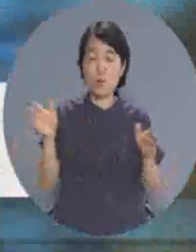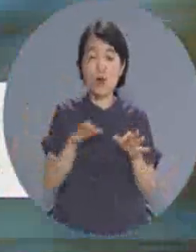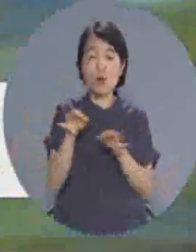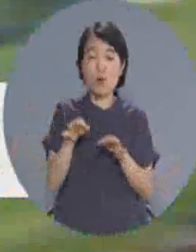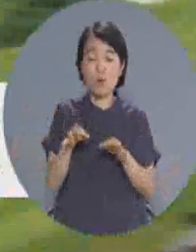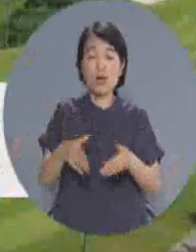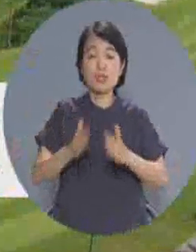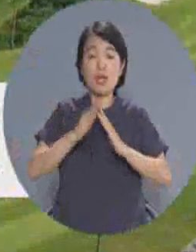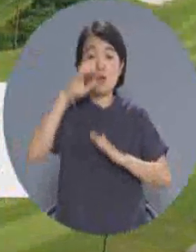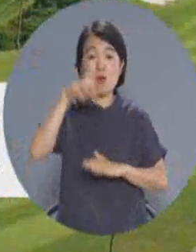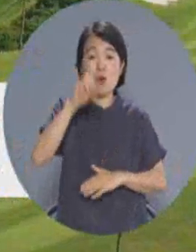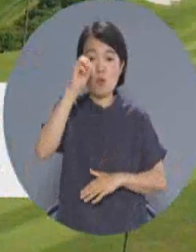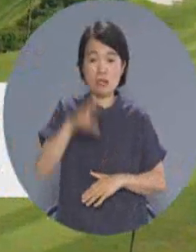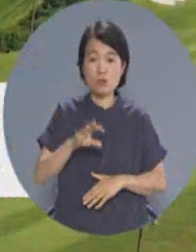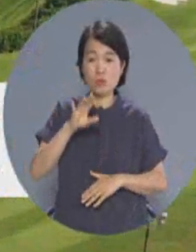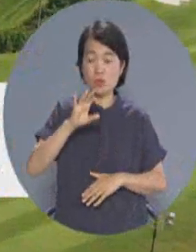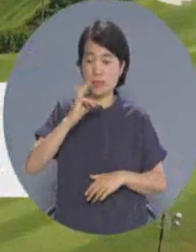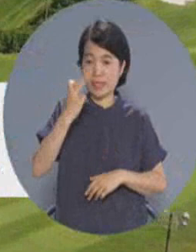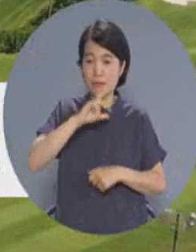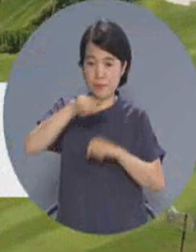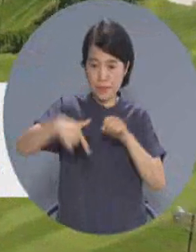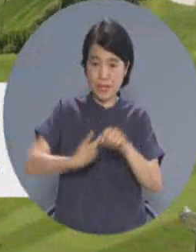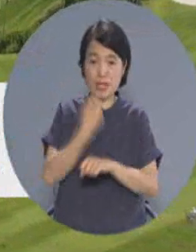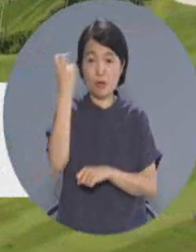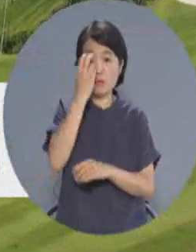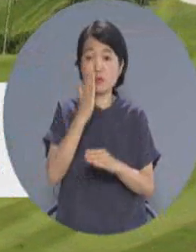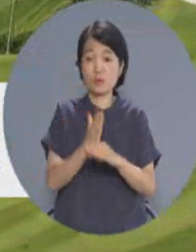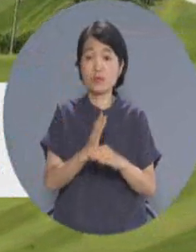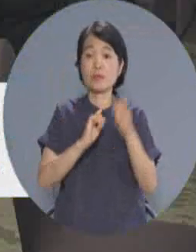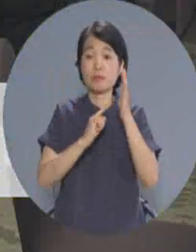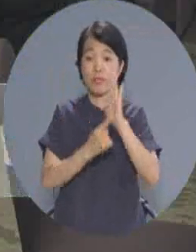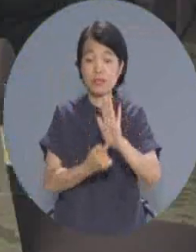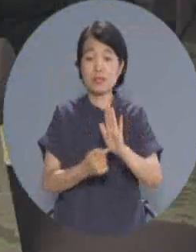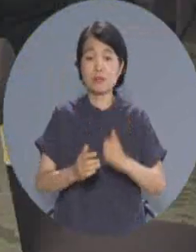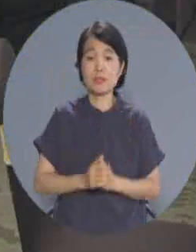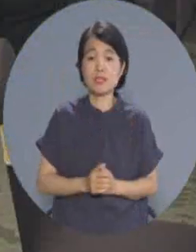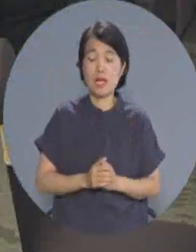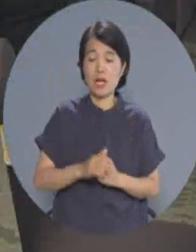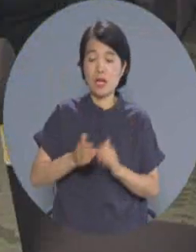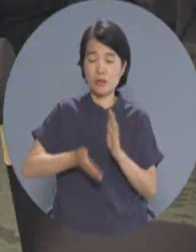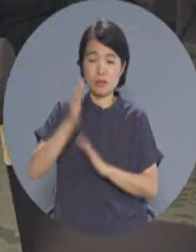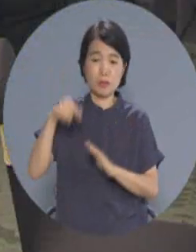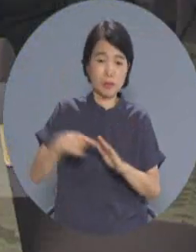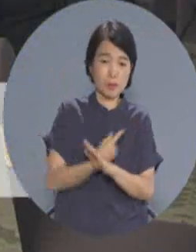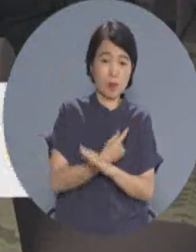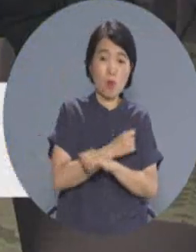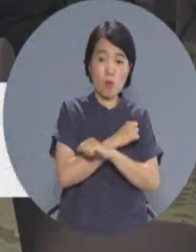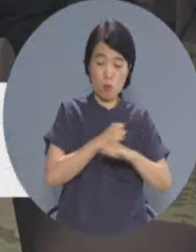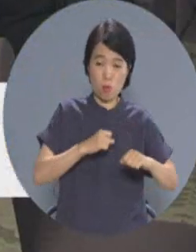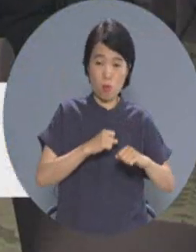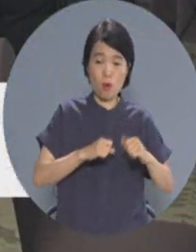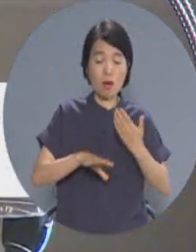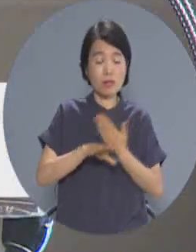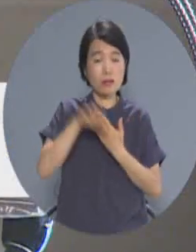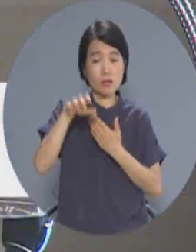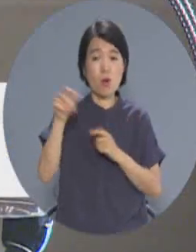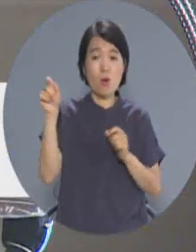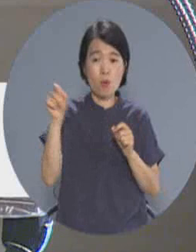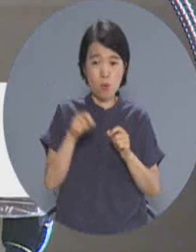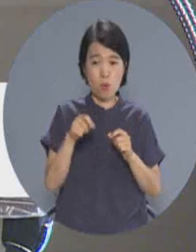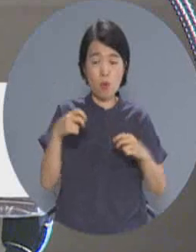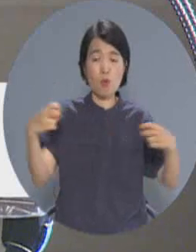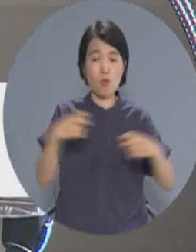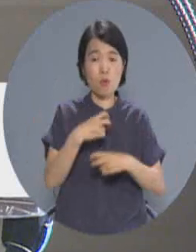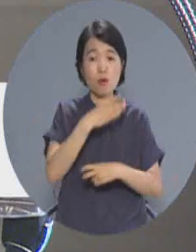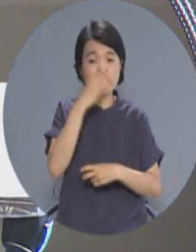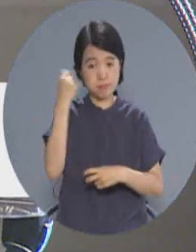후보지로 광주 어등산 일대를 검토하고 있다고 밝혔습니다. 도심에서 벗어나 상대적으로 넓고 다른 지역에서 오가는